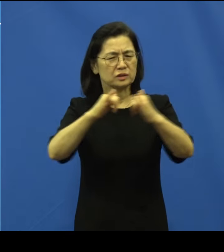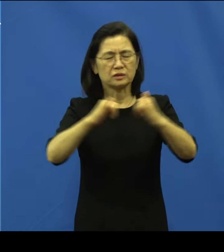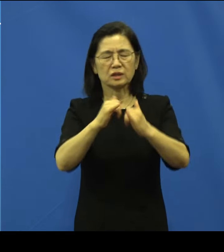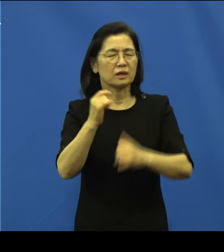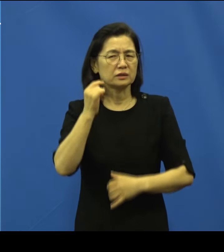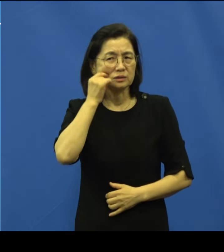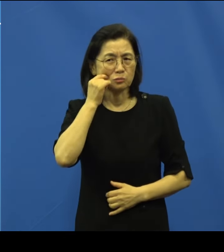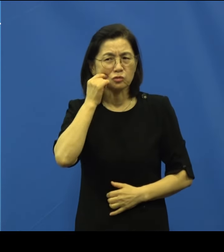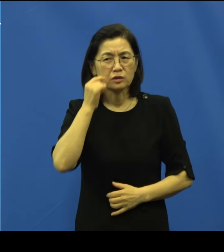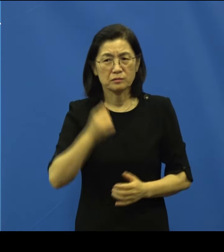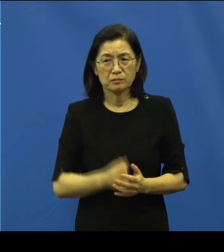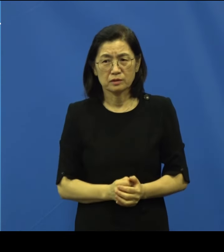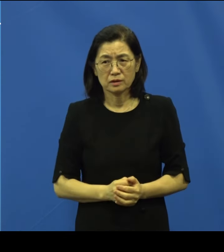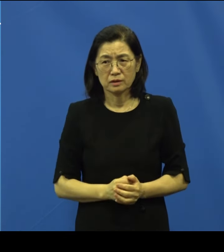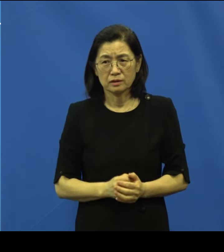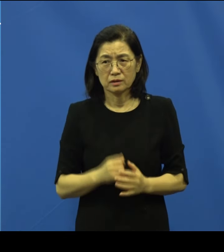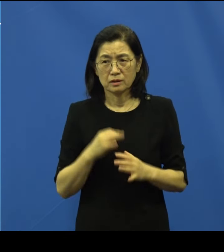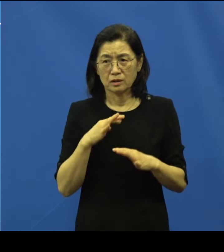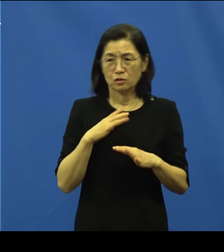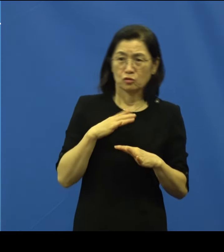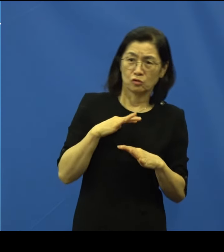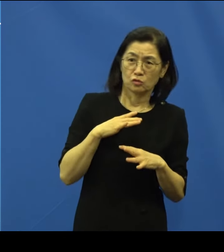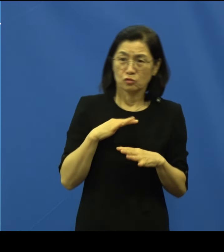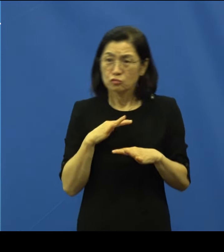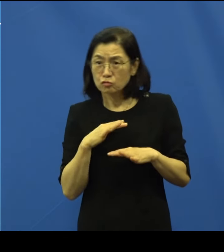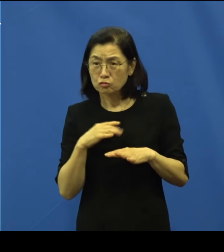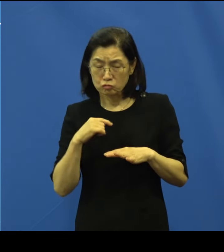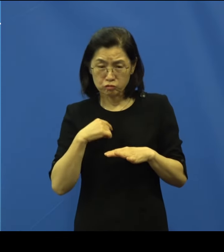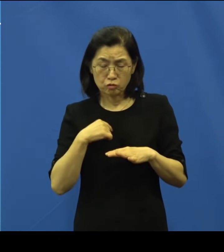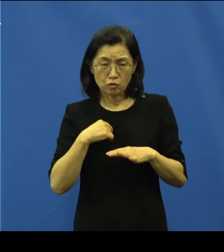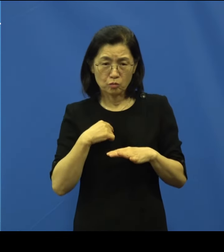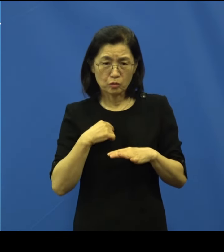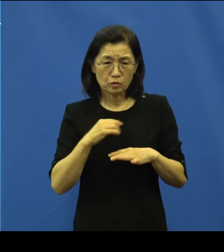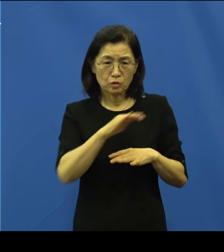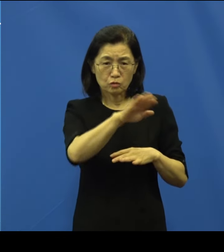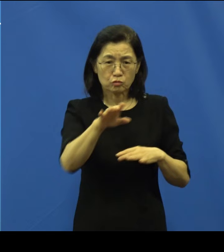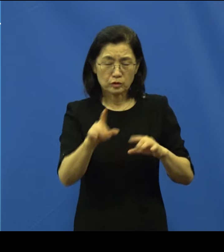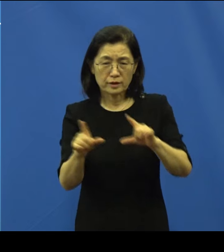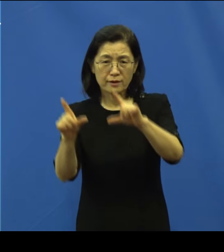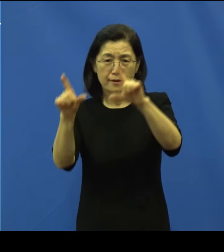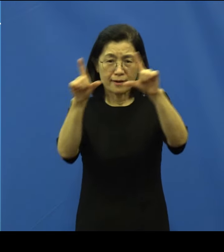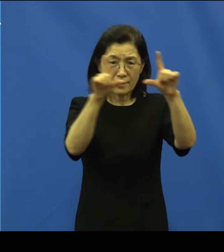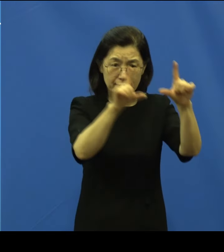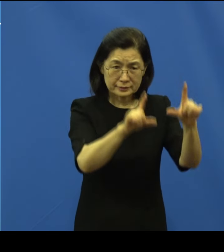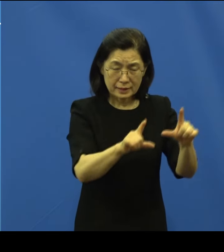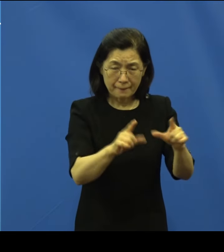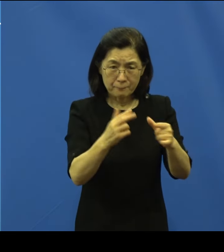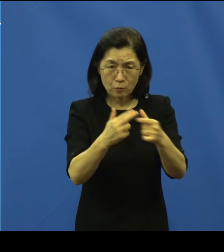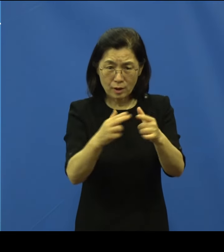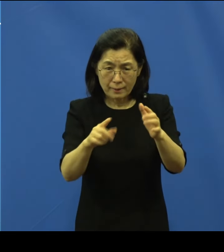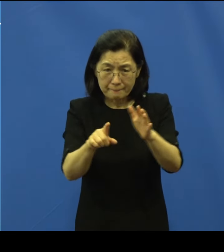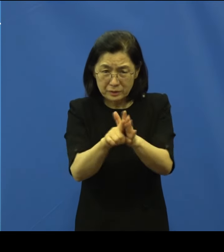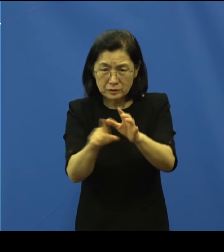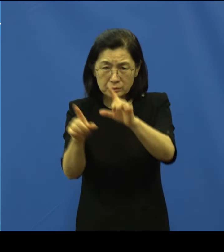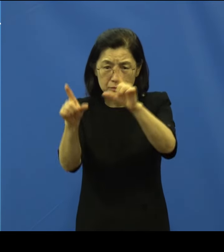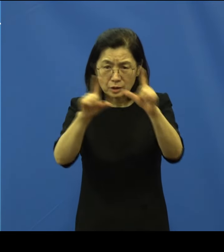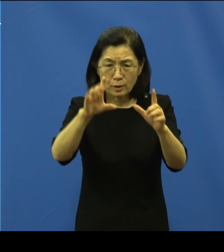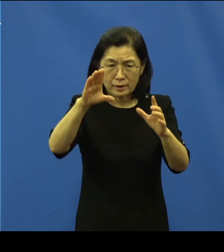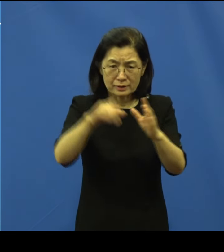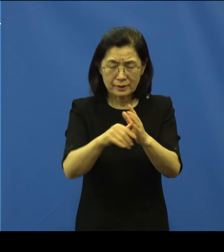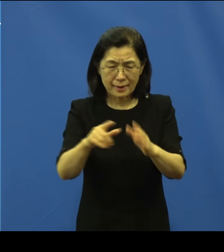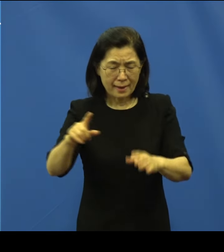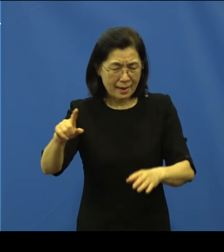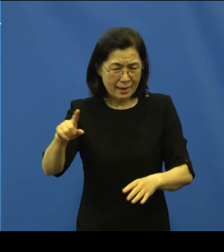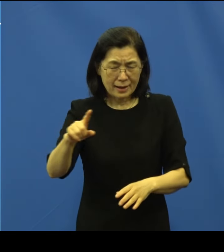여러분, 두려움이라고 하는 건요, 우리의 삶에서 그리고 우리의 신앙의 여정에서 가장 큰 적수입니다.